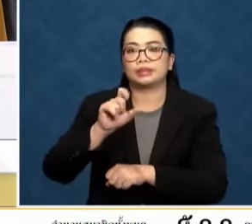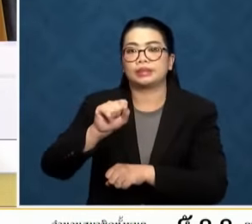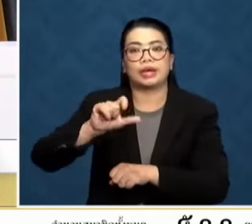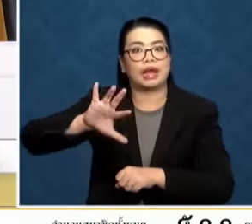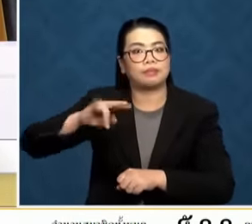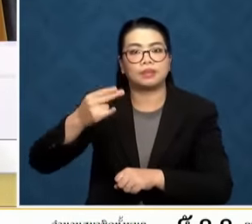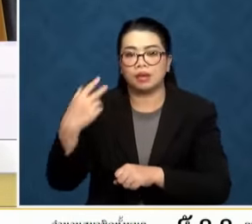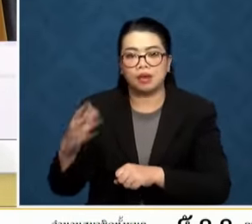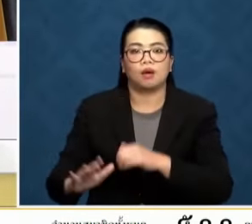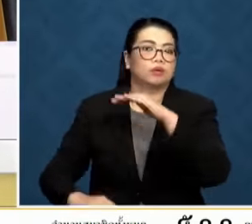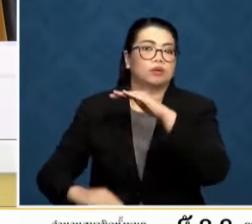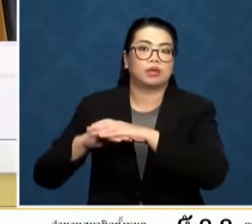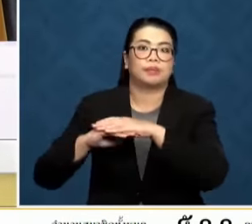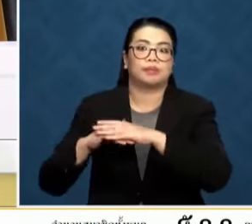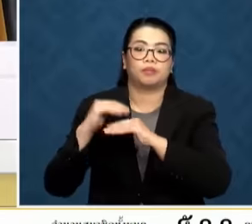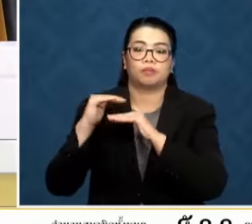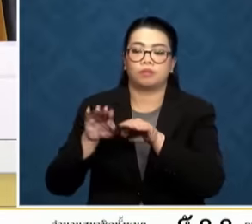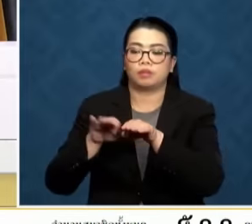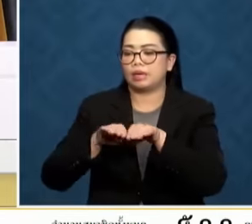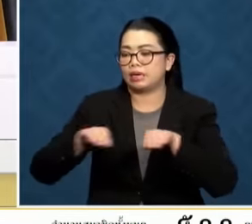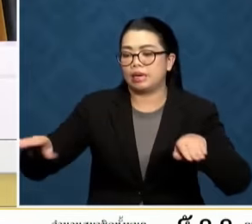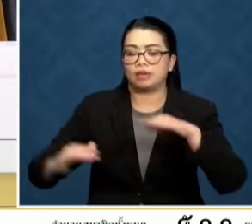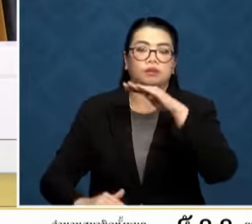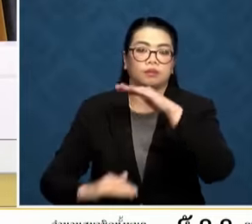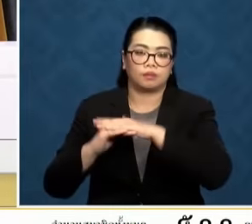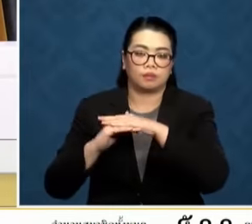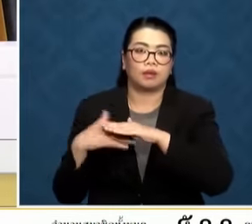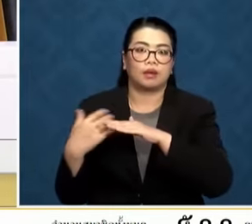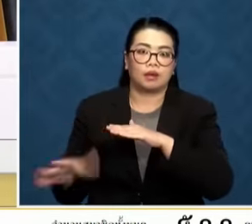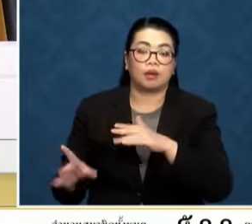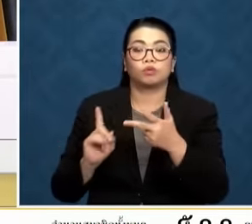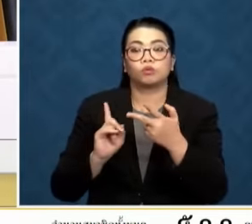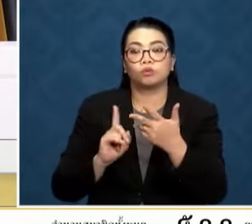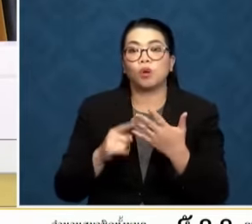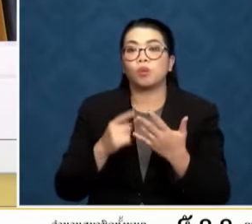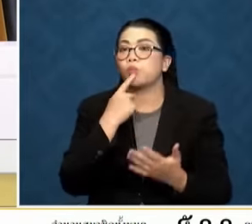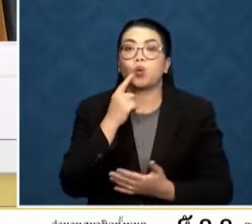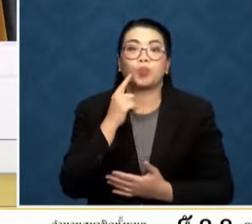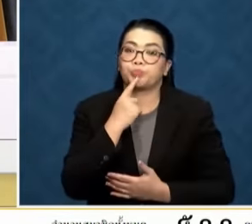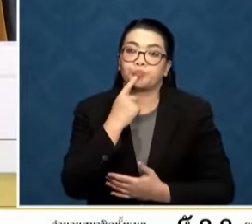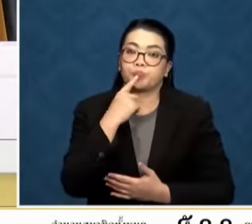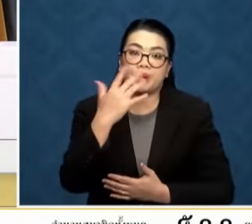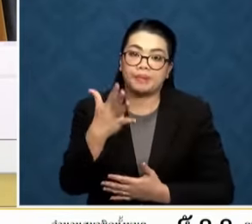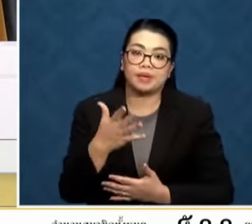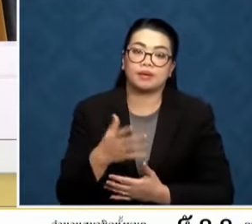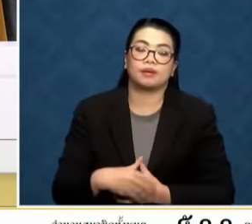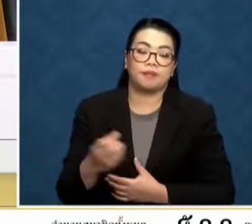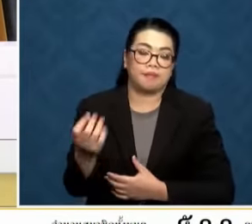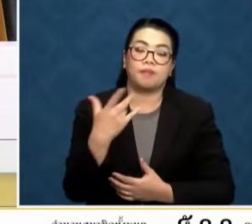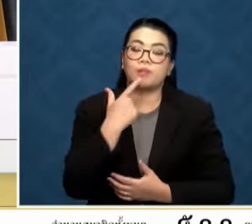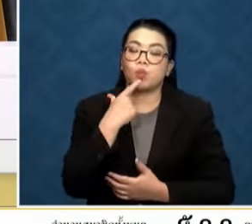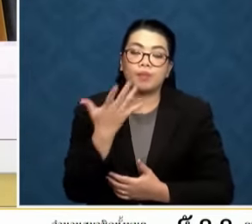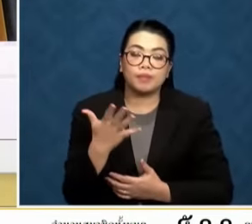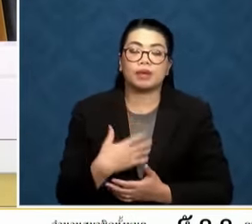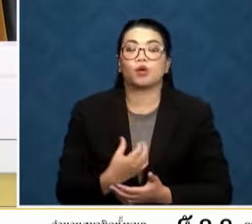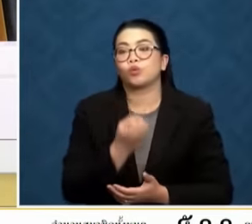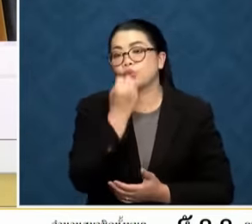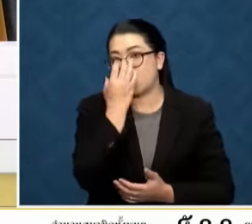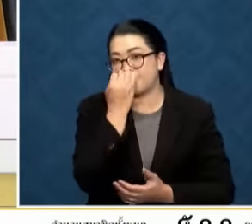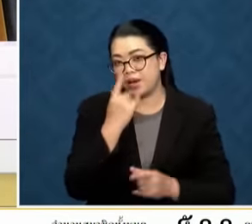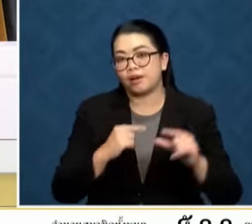มีอยู่ความจริงที่พูดไม่หมดข้อที่ 5ครับเรื่องการชำระดอก